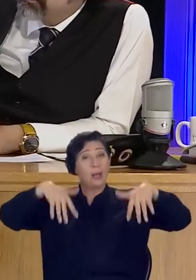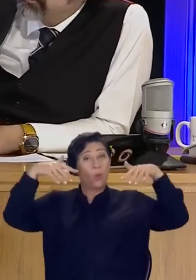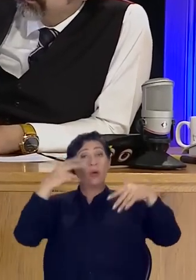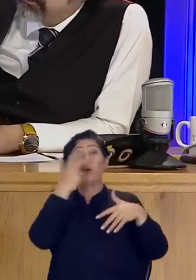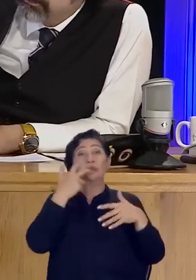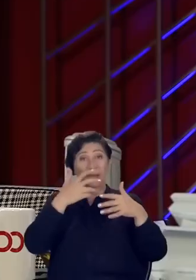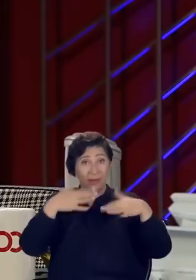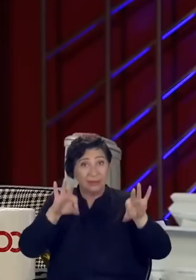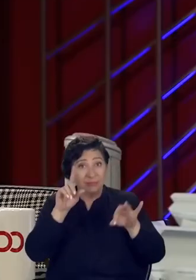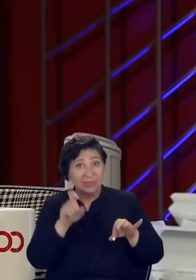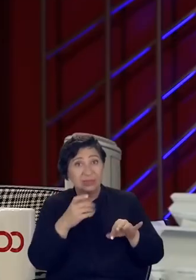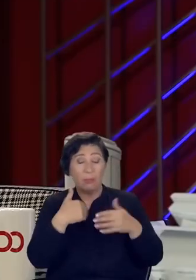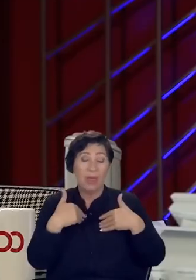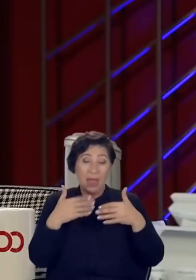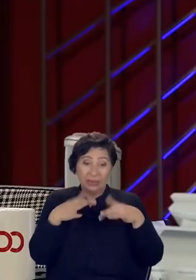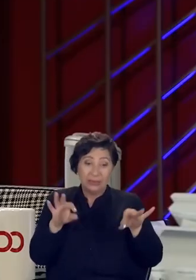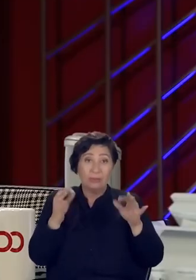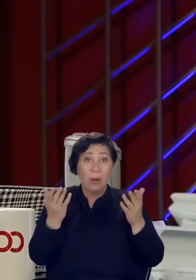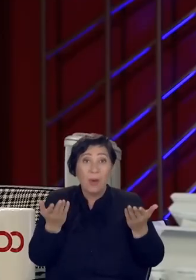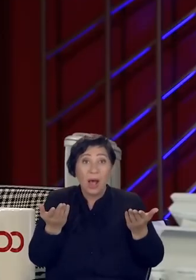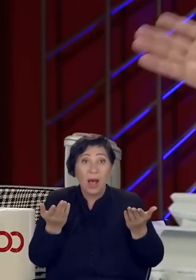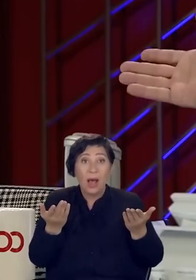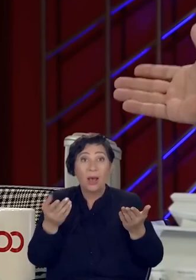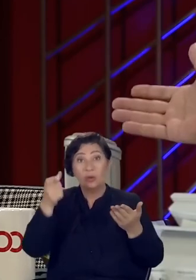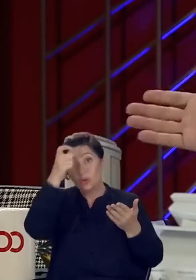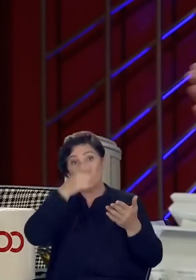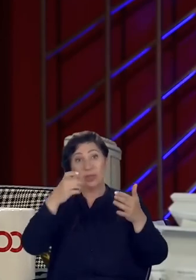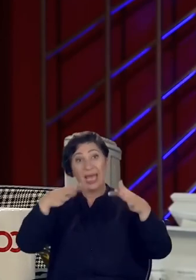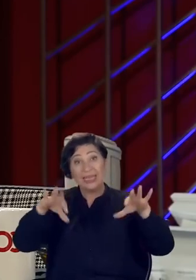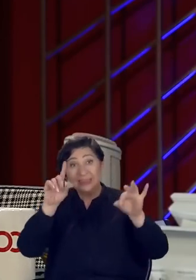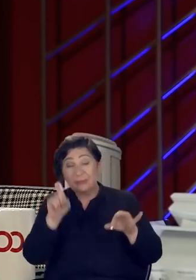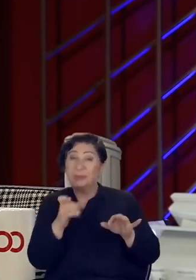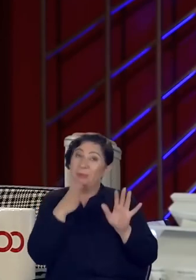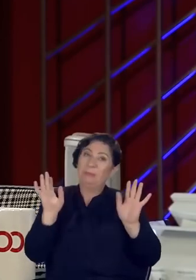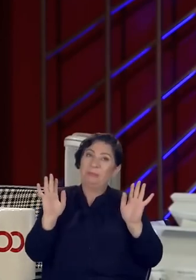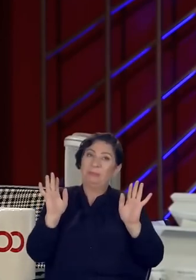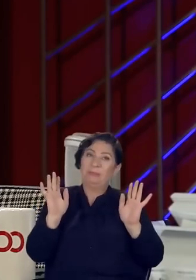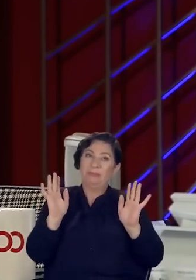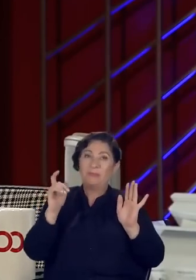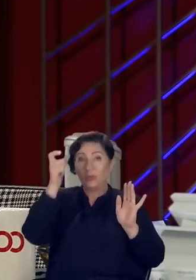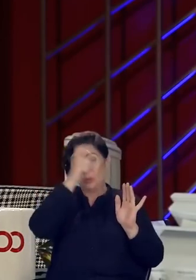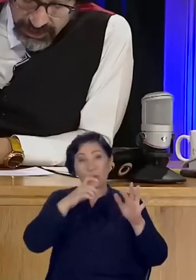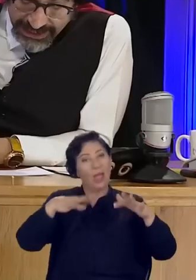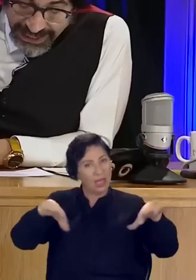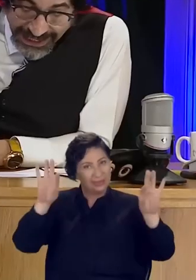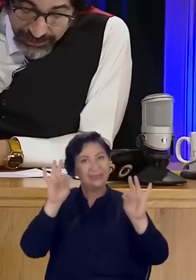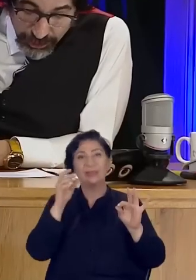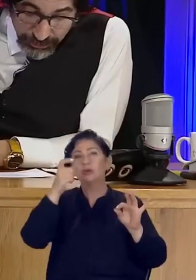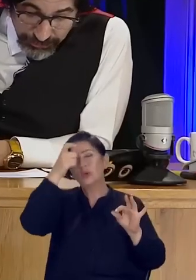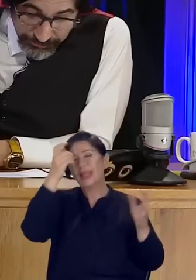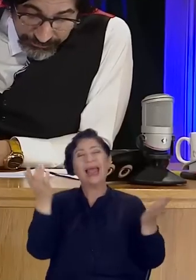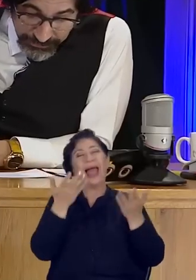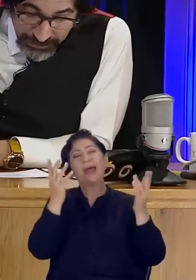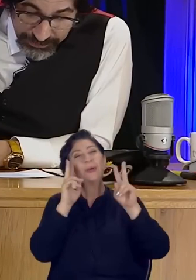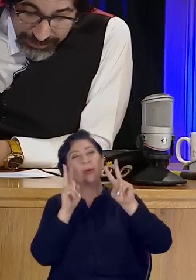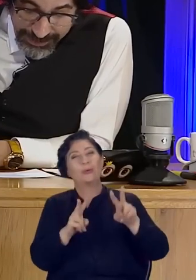buna? Hazırım. Ben hazırım ama... Türkiye hazır mı? Türkiye hazır mı onu bilmiyorum. Türkiye hazır. Türkiye neler